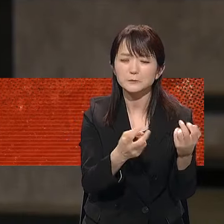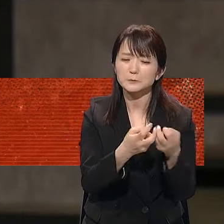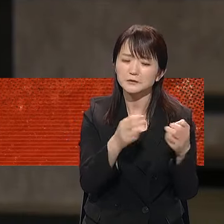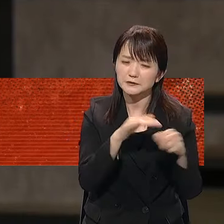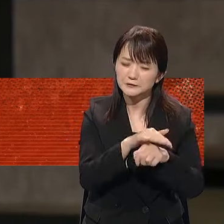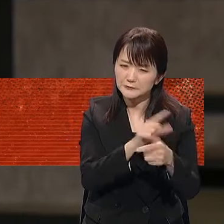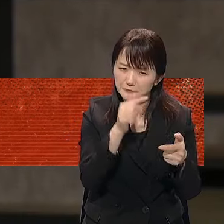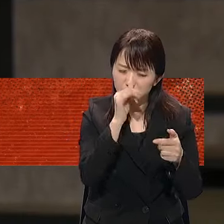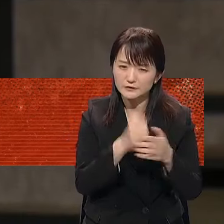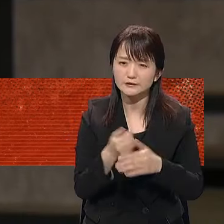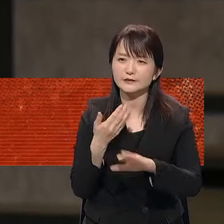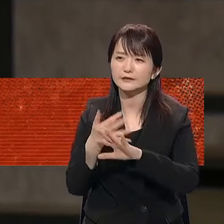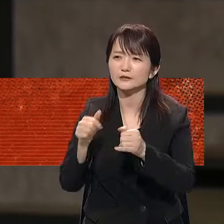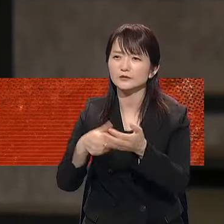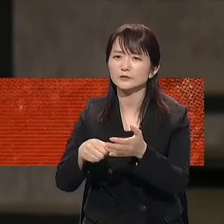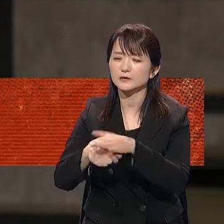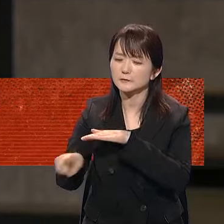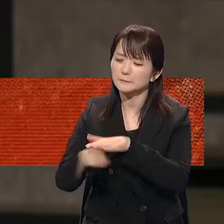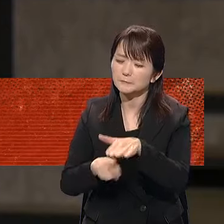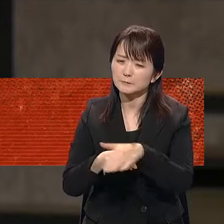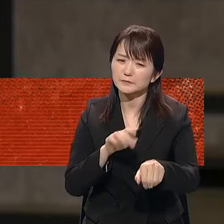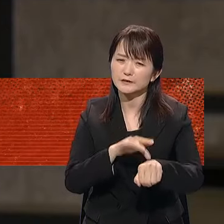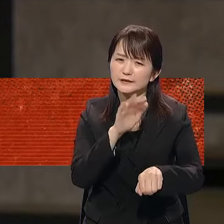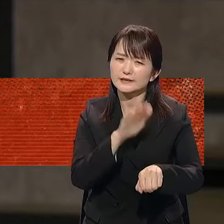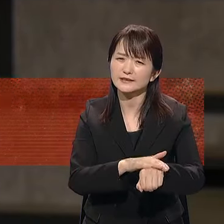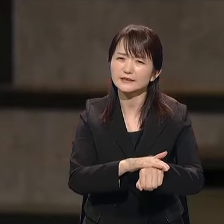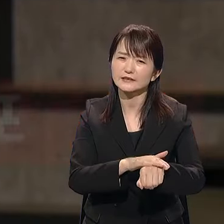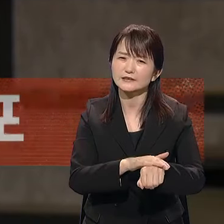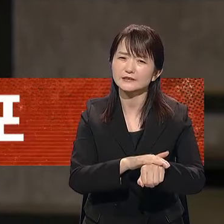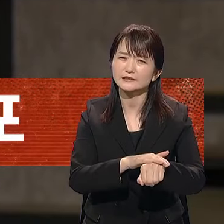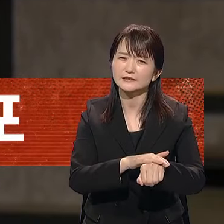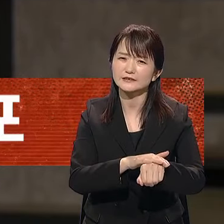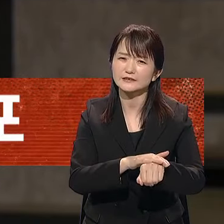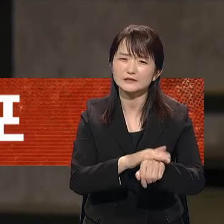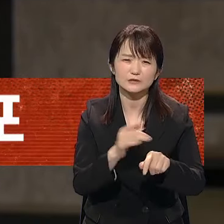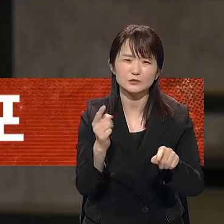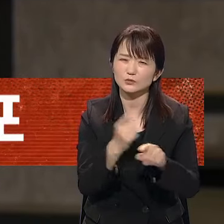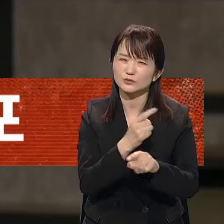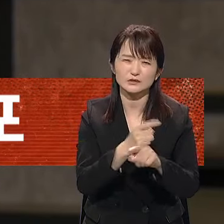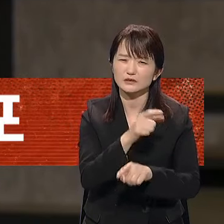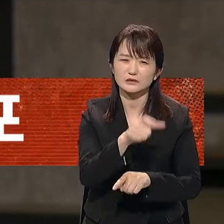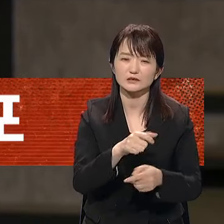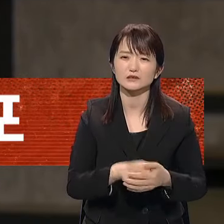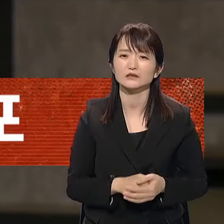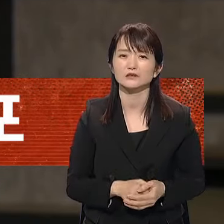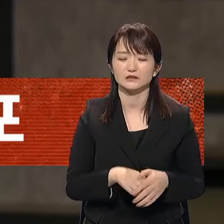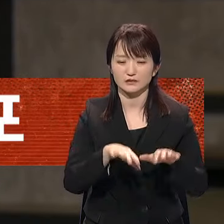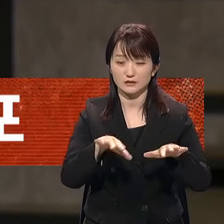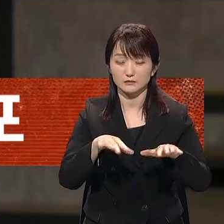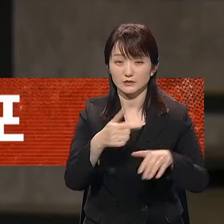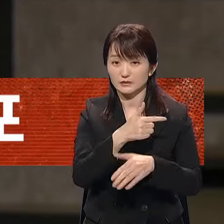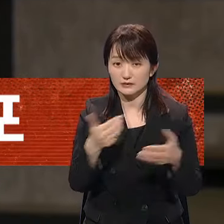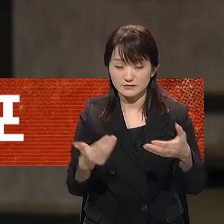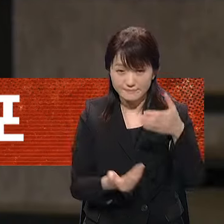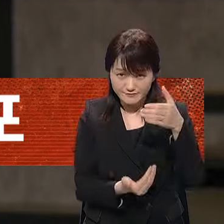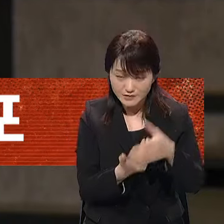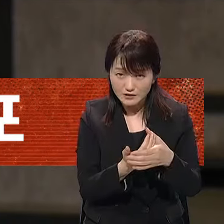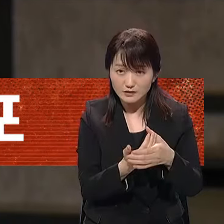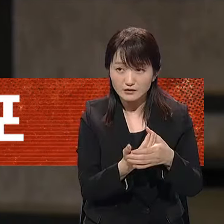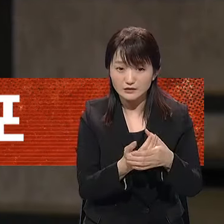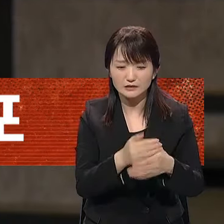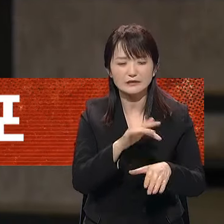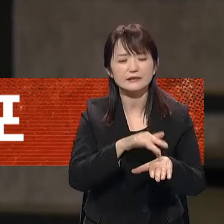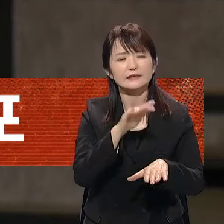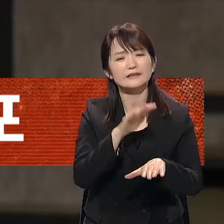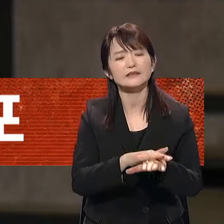사실 남의 물건을 훔치는 습벽 같은 경우는 쉽게 고쳐지지는 않습니다. 그래서 이번 기회에 저렇게 큰일까지 저질렀으니까 저 습관이